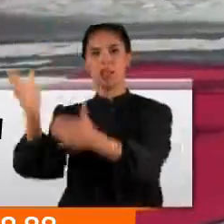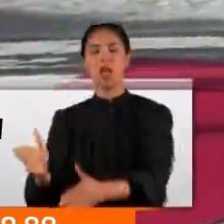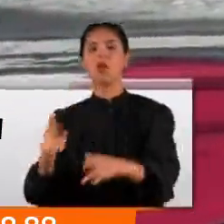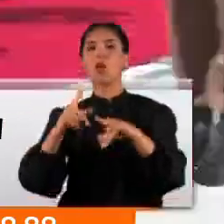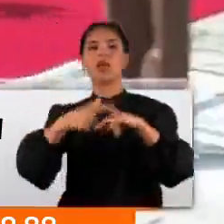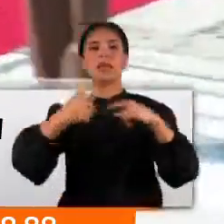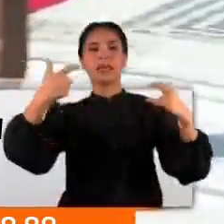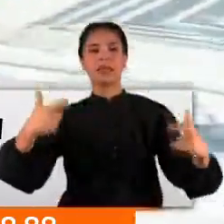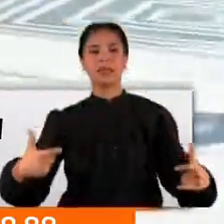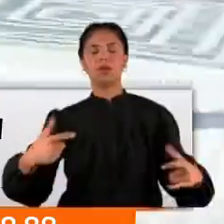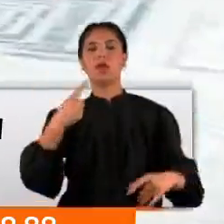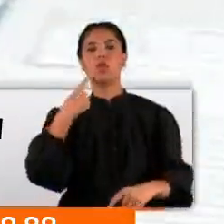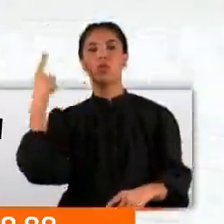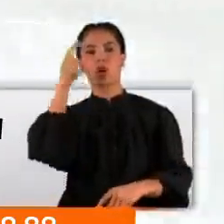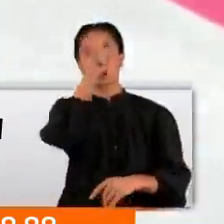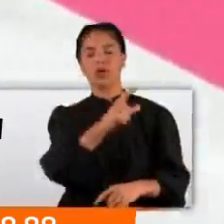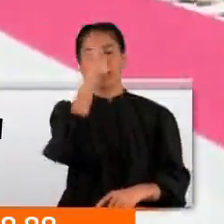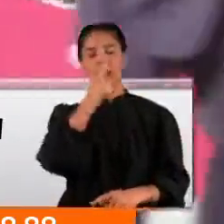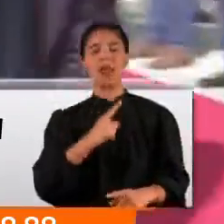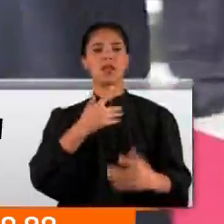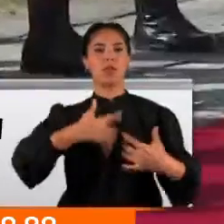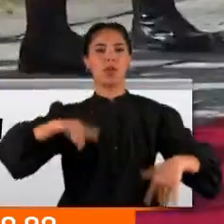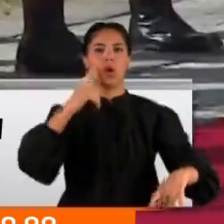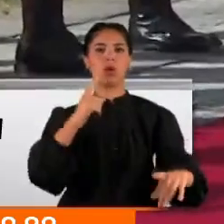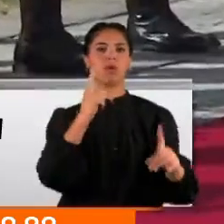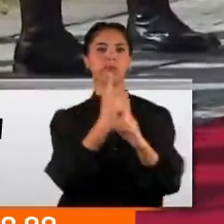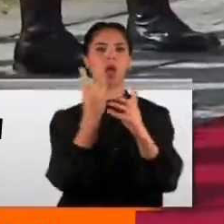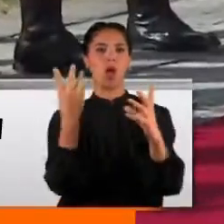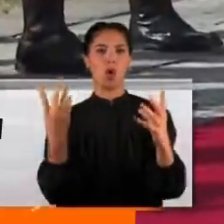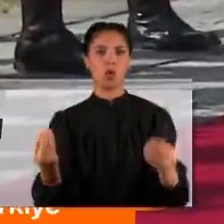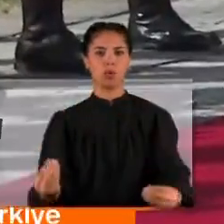cumhurbaşkanı o gülen on iki tarafından resmi törenle karşılandı